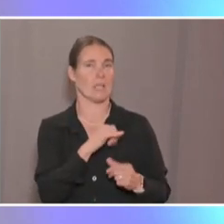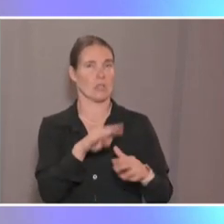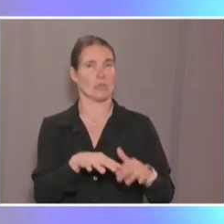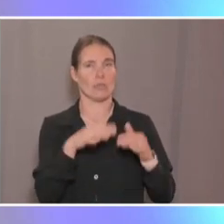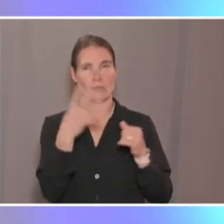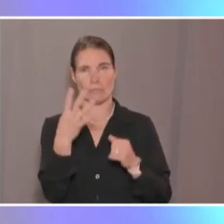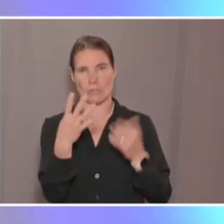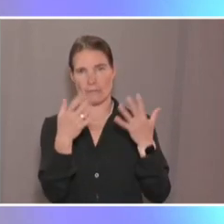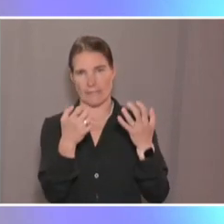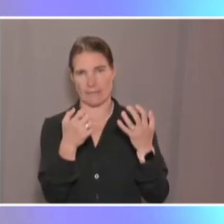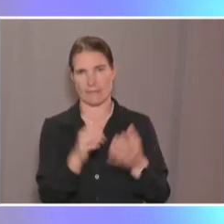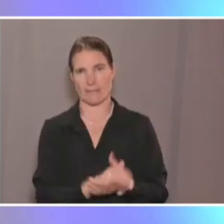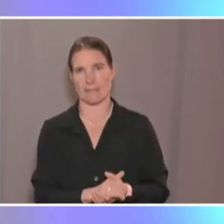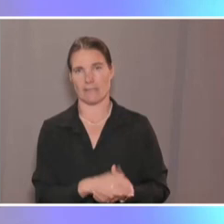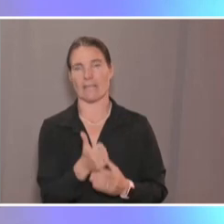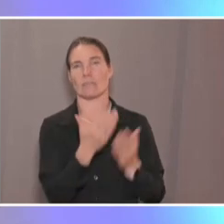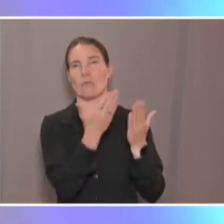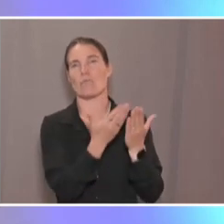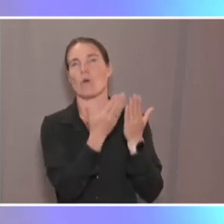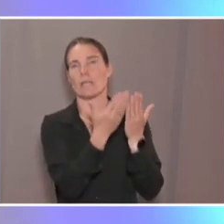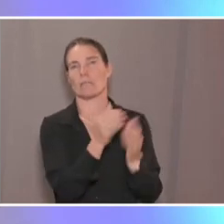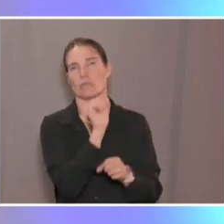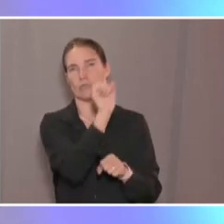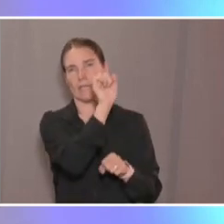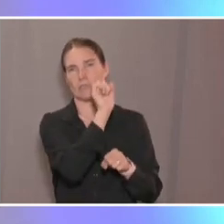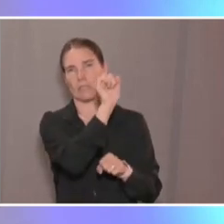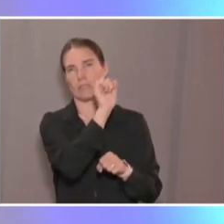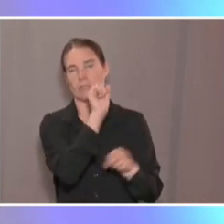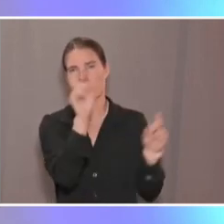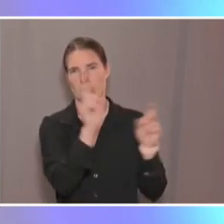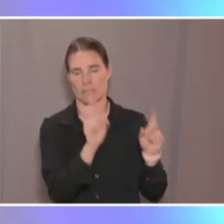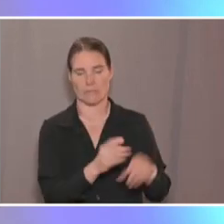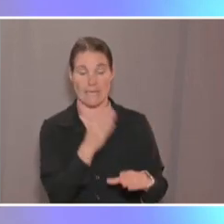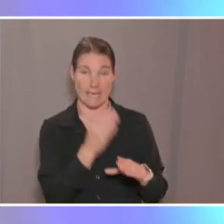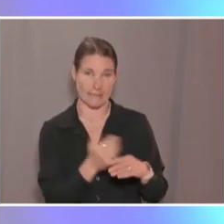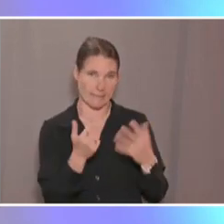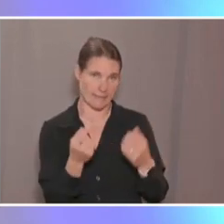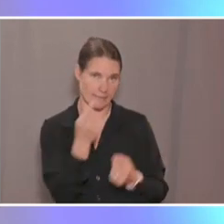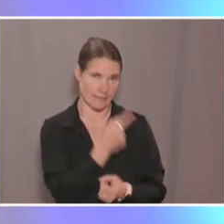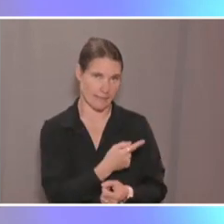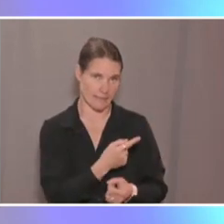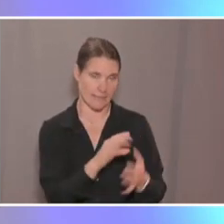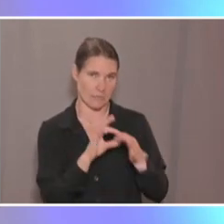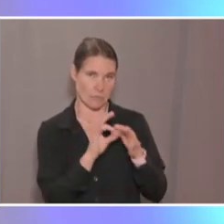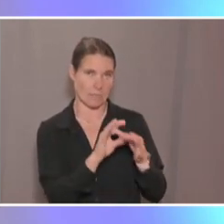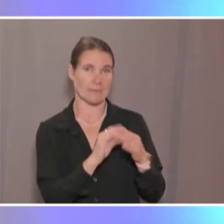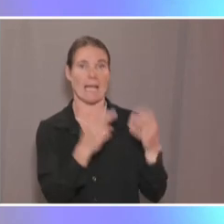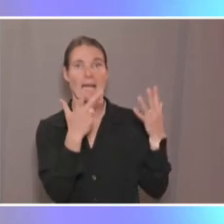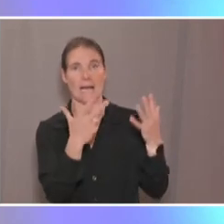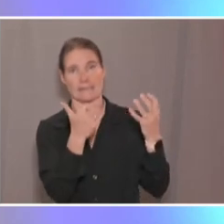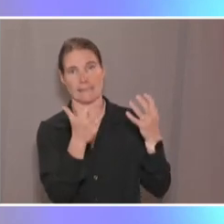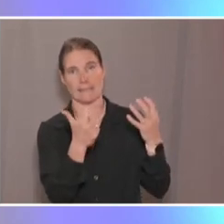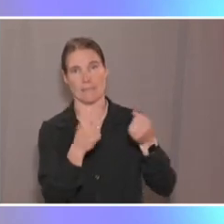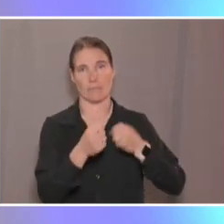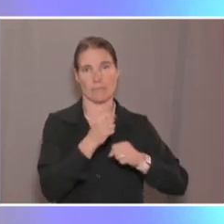1964 veranstalteten sie einen ersten Vorlesungsstreik. Ende der 1960er Jahre, im Kontext der 68er-Bewegung,